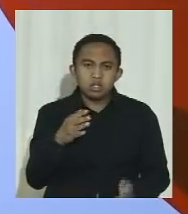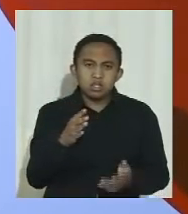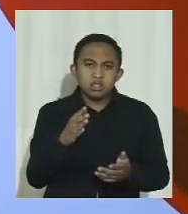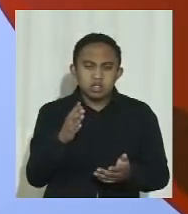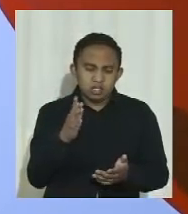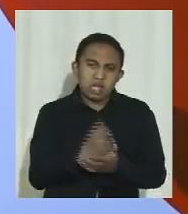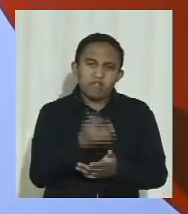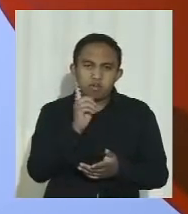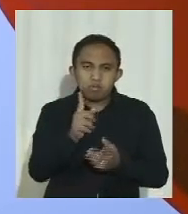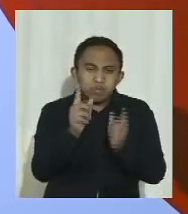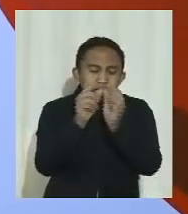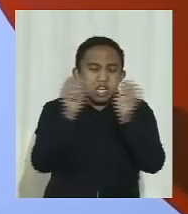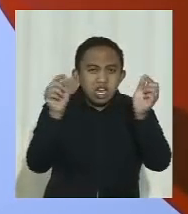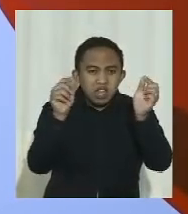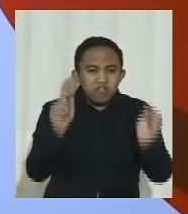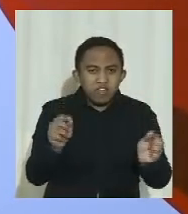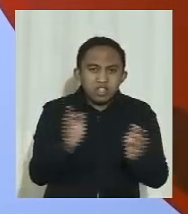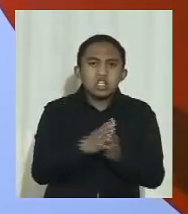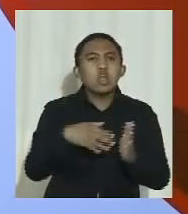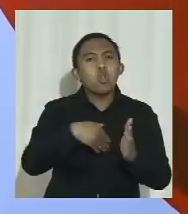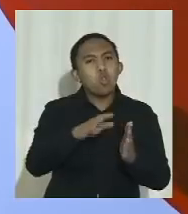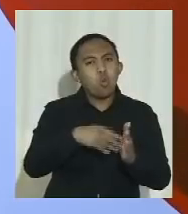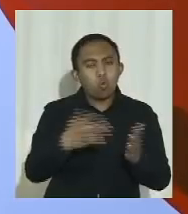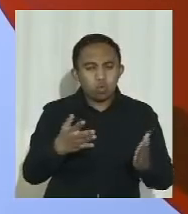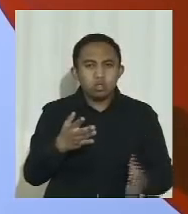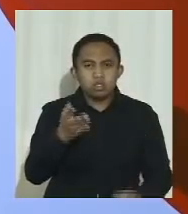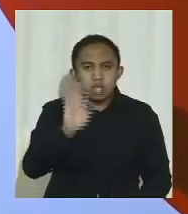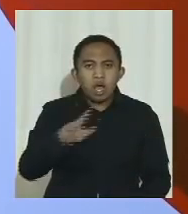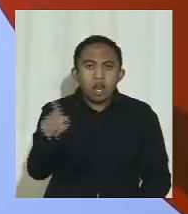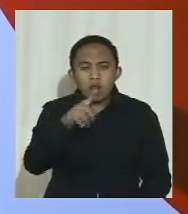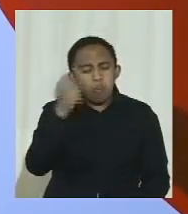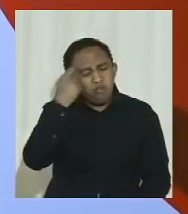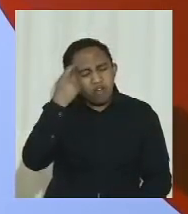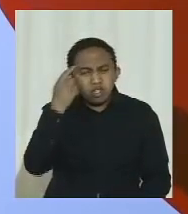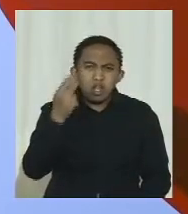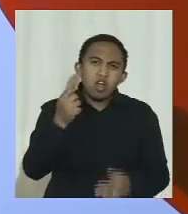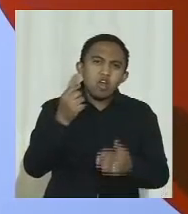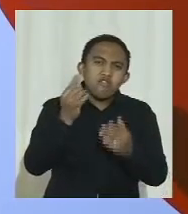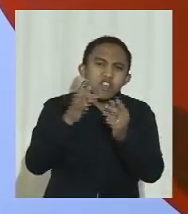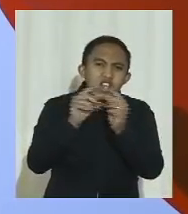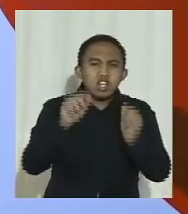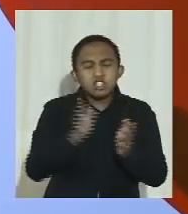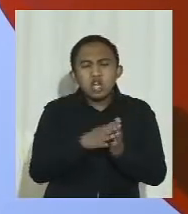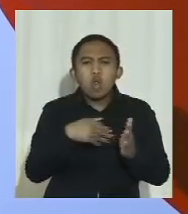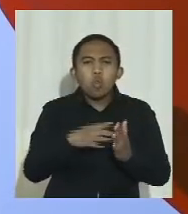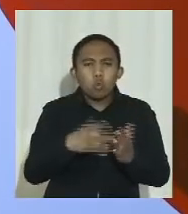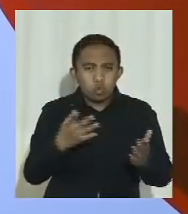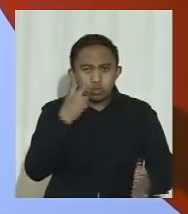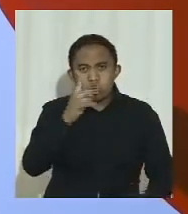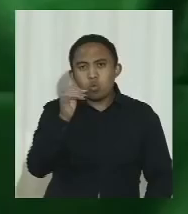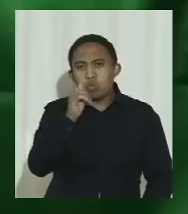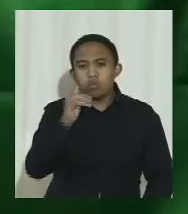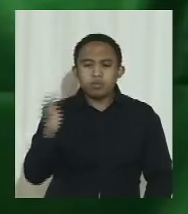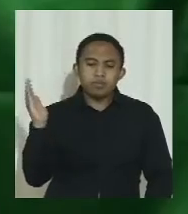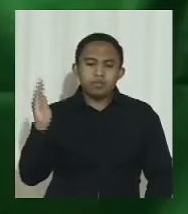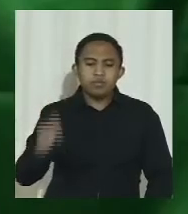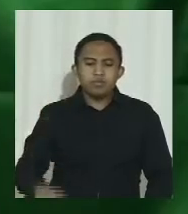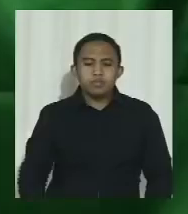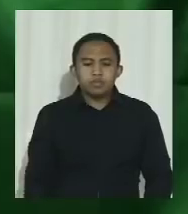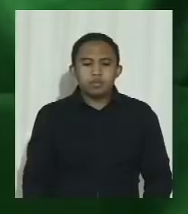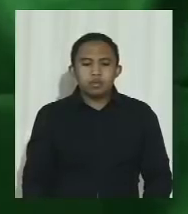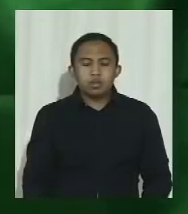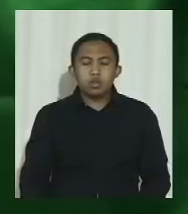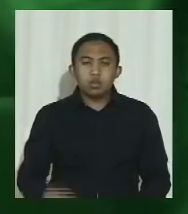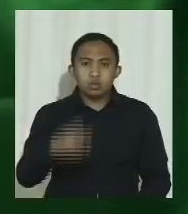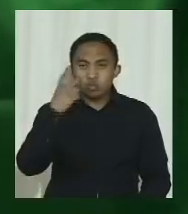amin'ny fampiasana azy ireny. Ny tsara ho fantatra makasika izay indrindra no hoentiny Aurelia Rafiringa Sirija rakotsomintsika. Toy